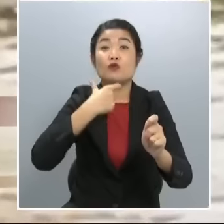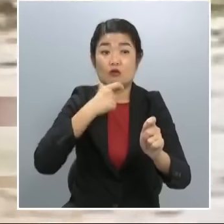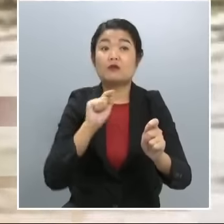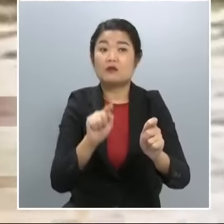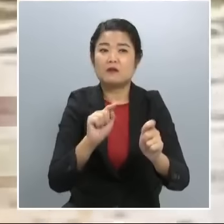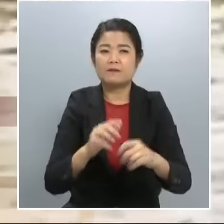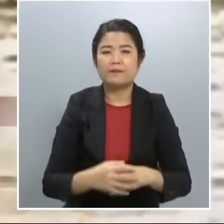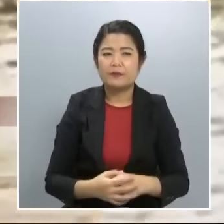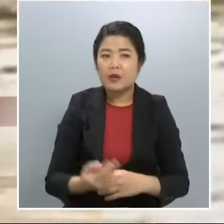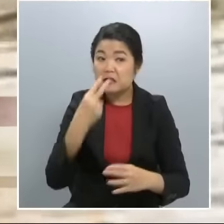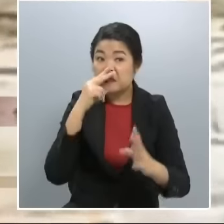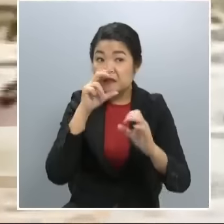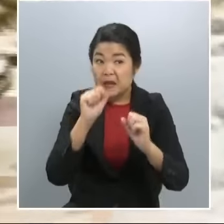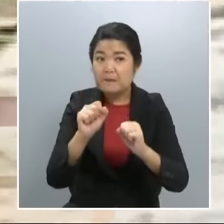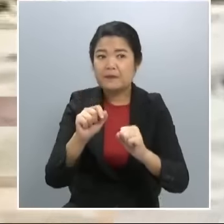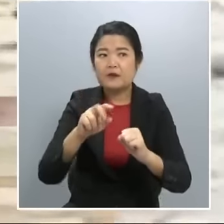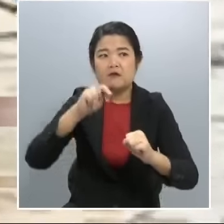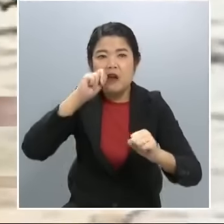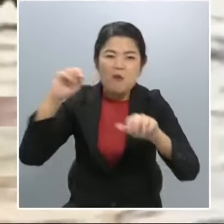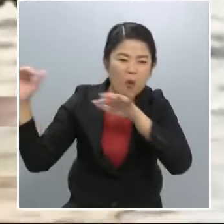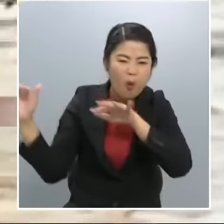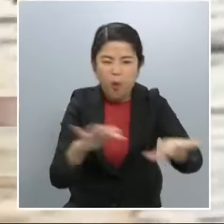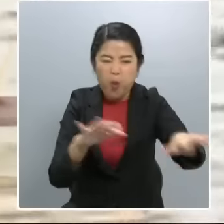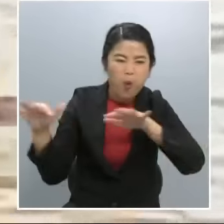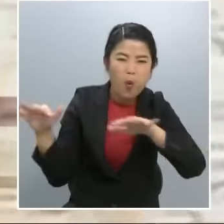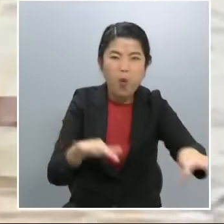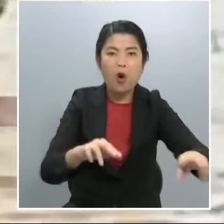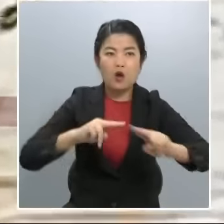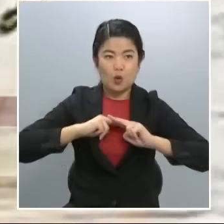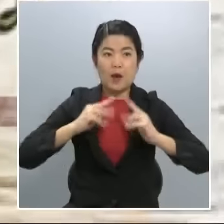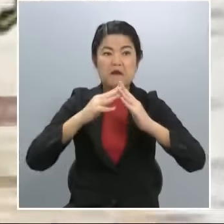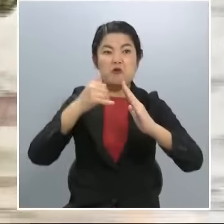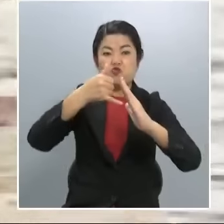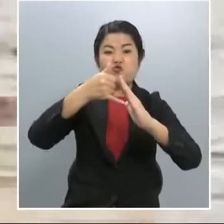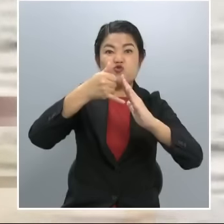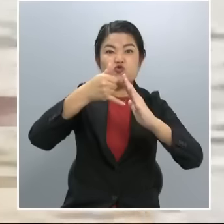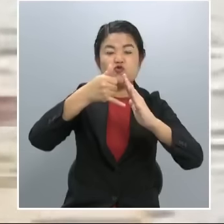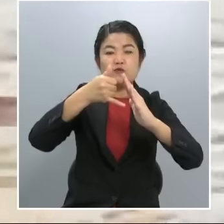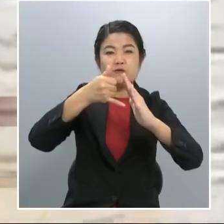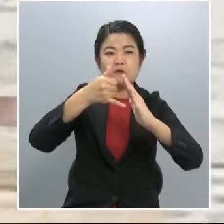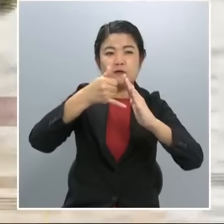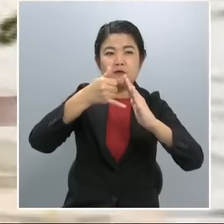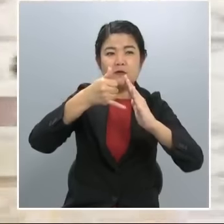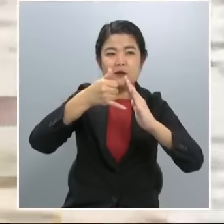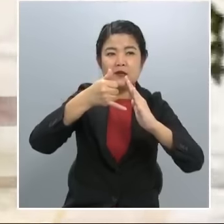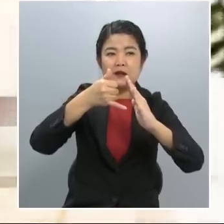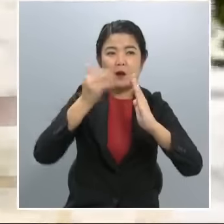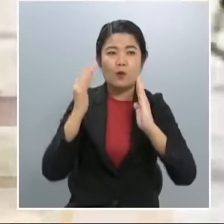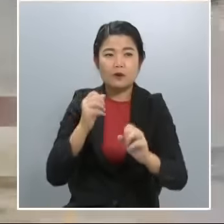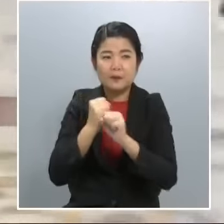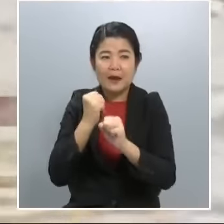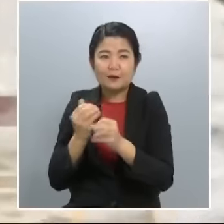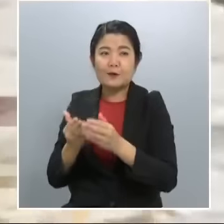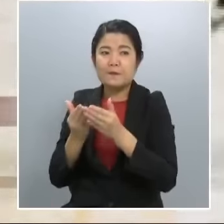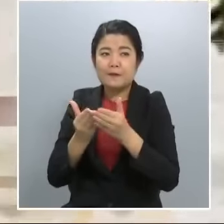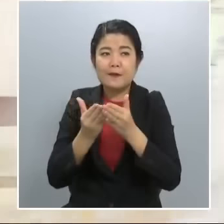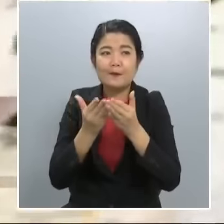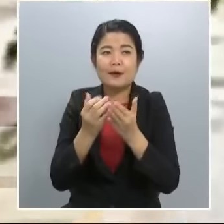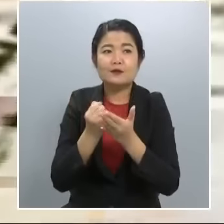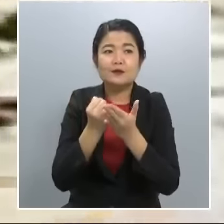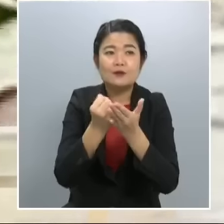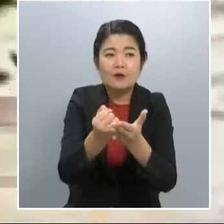จะเห็นเลยน้ำก็เชี่ยวตัวเองก็ติดอยู่บนเฉียงนาปตรวจเจ้าหน้าที่ก็เข้าไปช่วย